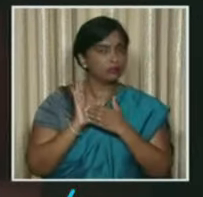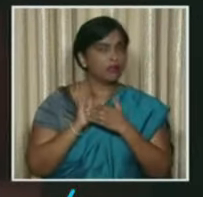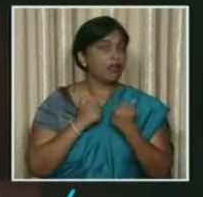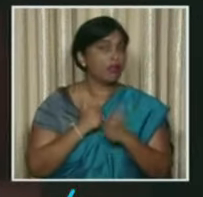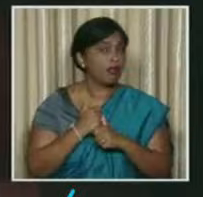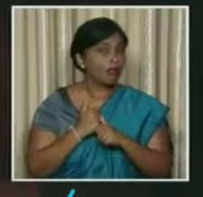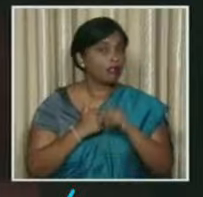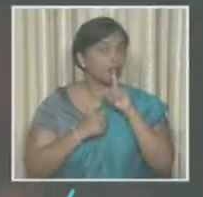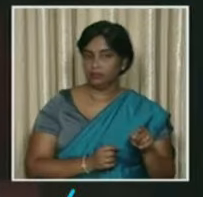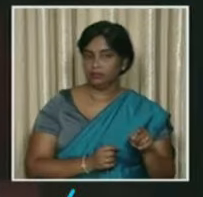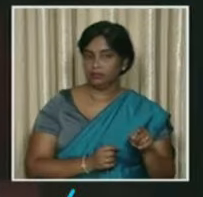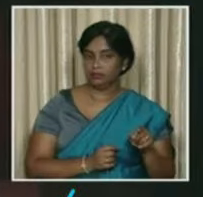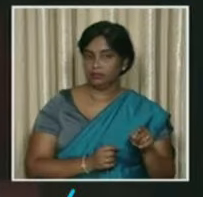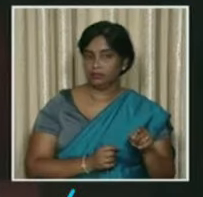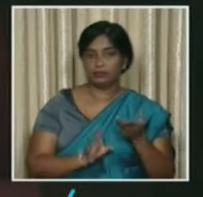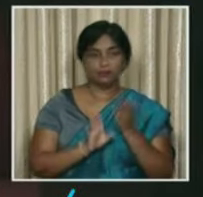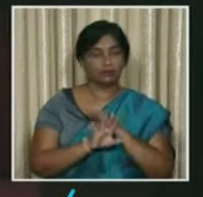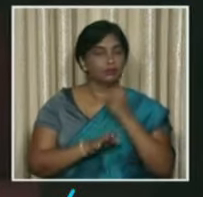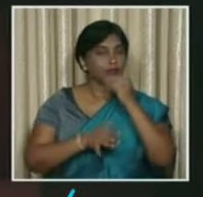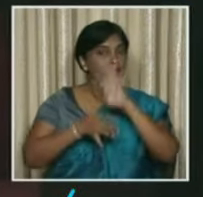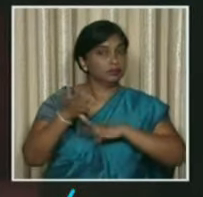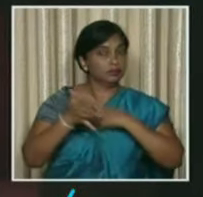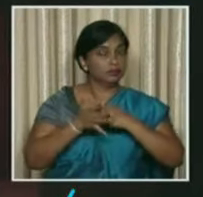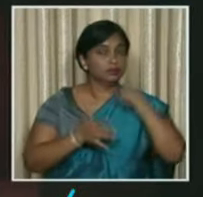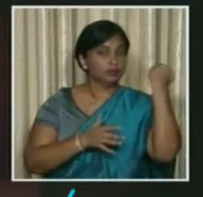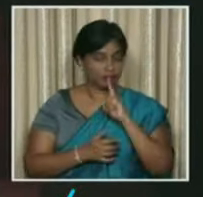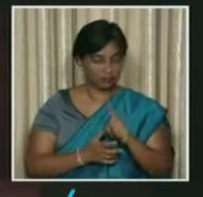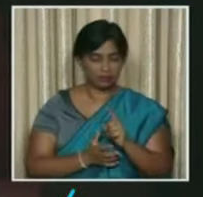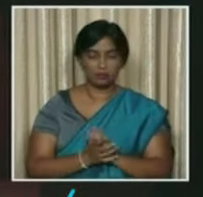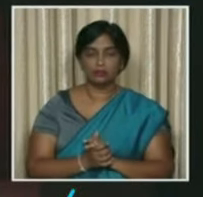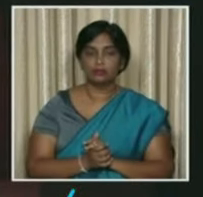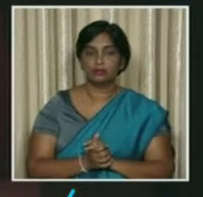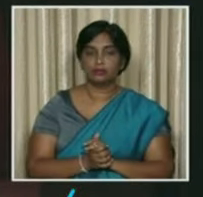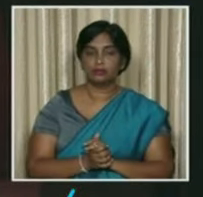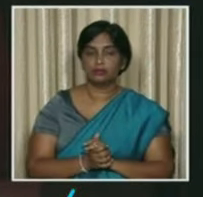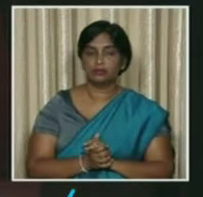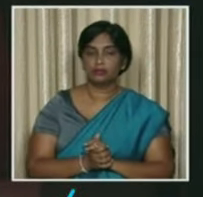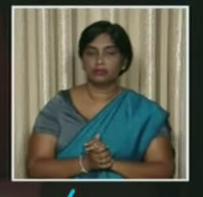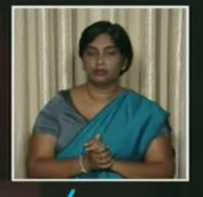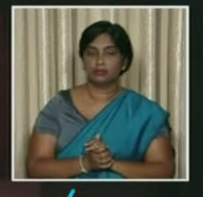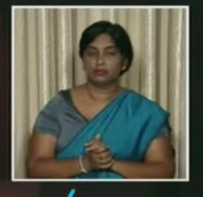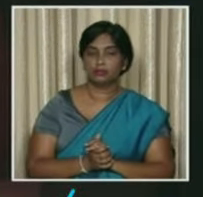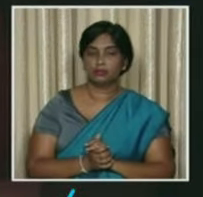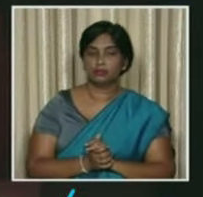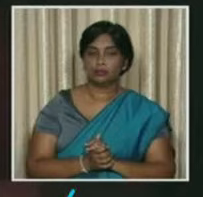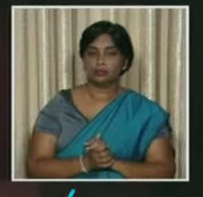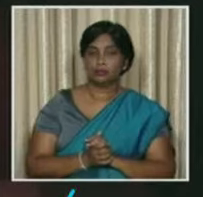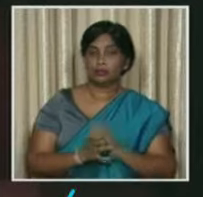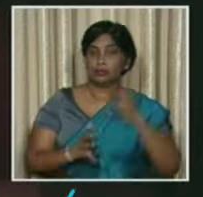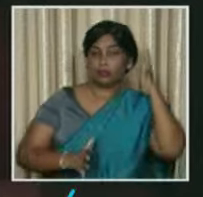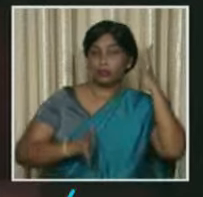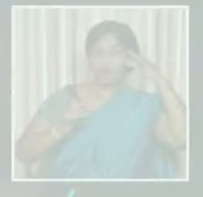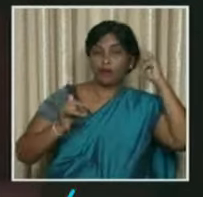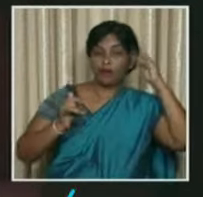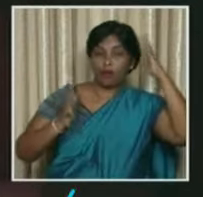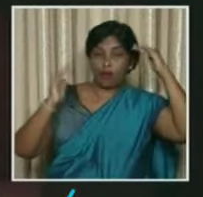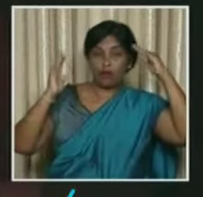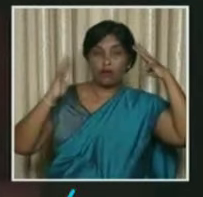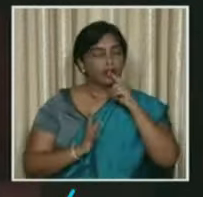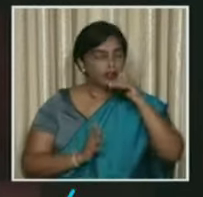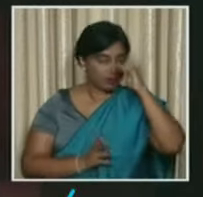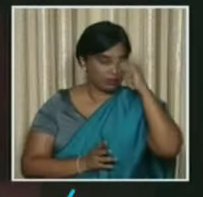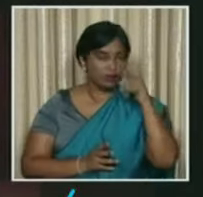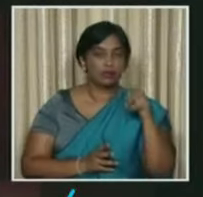කියපු ආයතනයවත් හදලා නැහැ. ඊවර අයවැය කතාවේ කිව්ව කරු කතානායකතුමනි ග්ලෝබල් ක්ලයිමට් චේන්ජ් යුනිවර්සිටි එකක් පටන් ගන්නවයි කියලා. පටන්